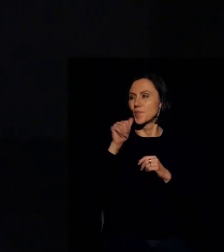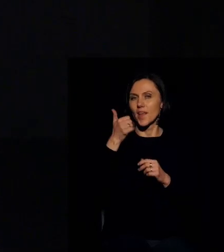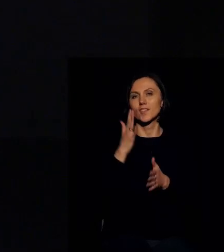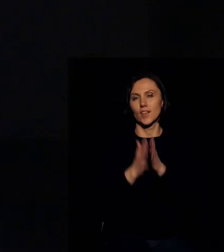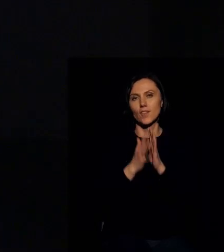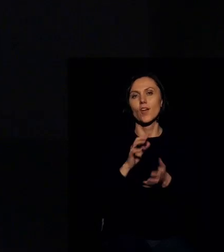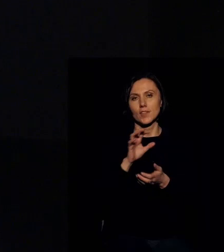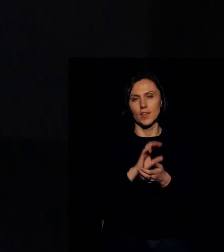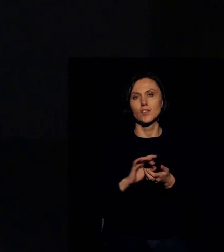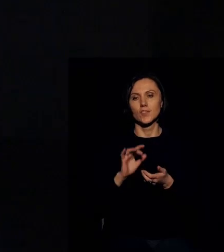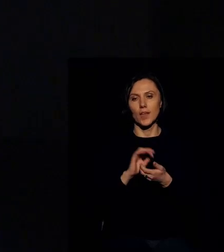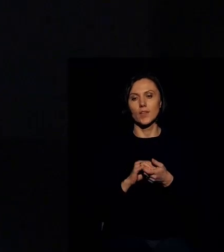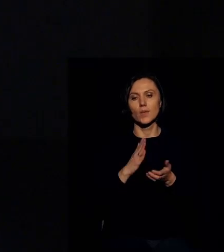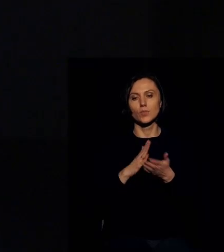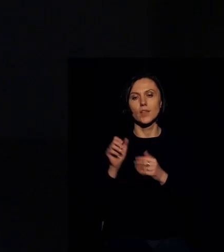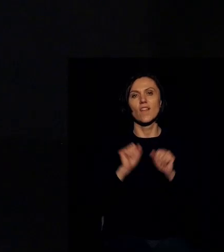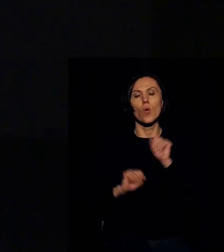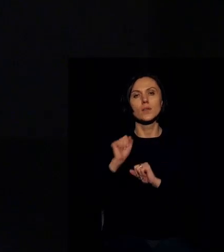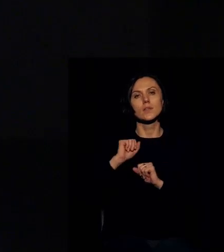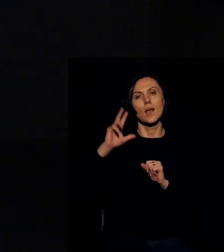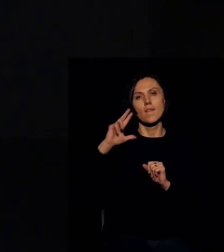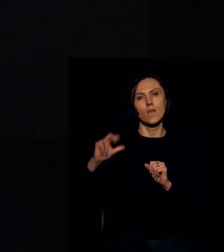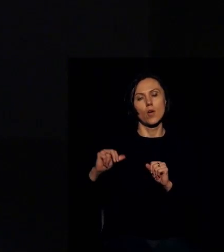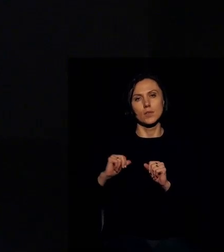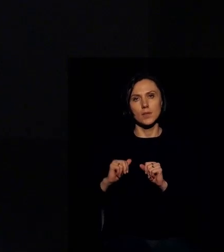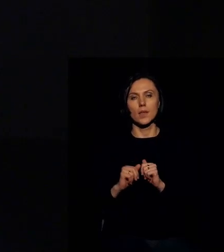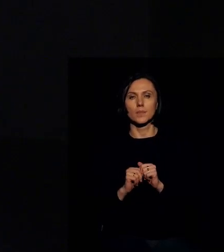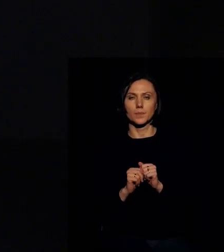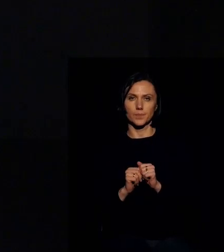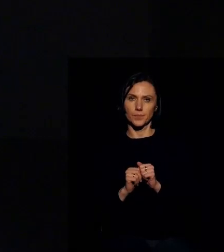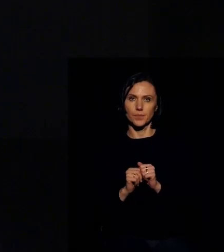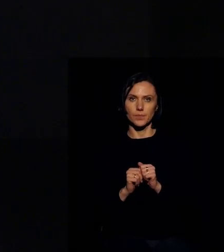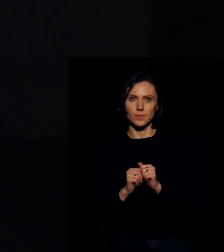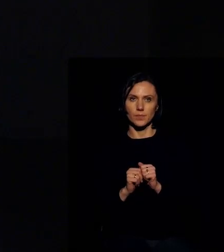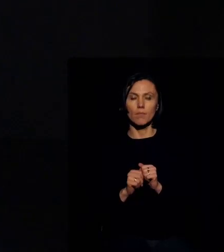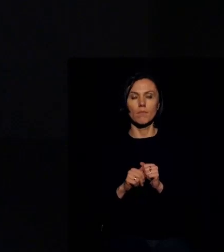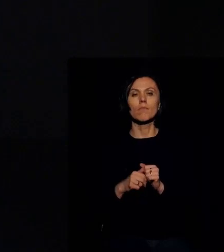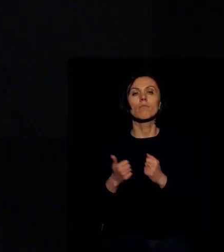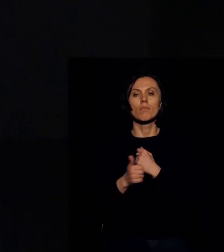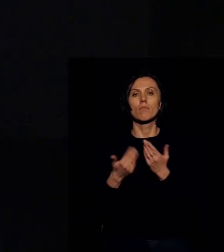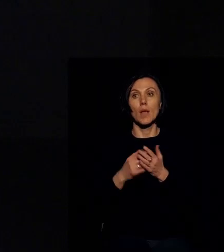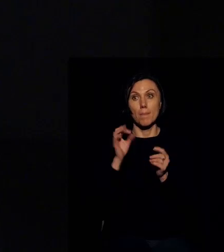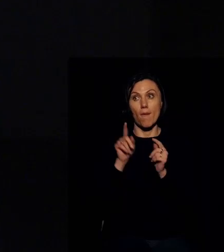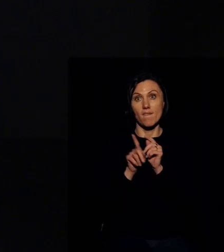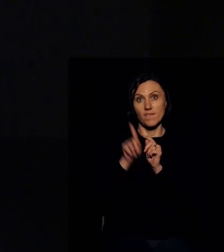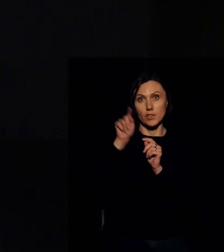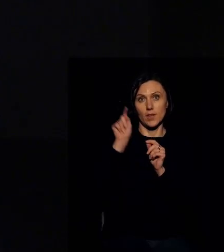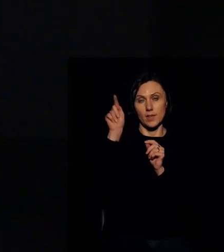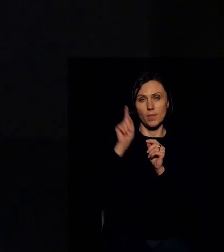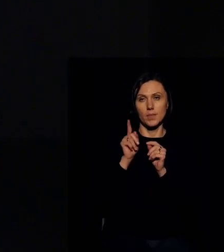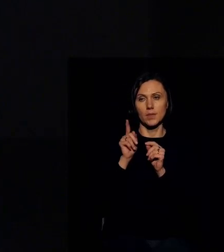przepraszam, przez włoskie wojska alpini. Chodziło o to, że powyżej